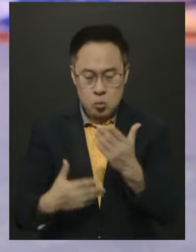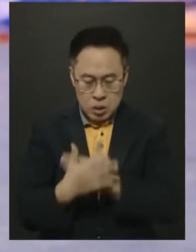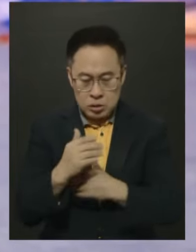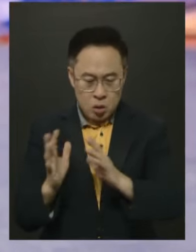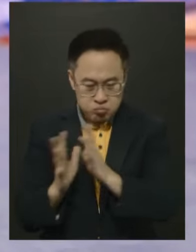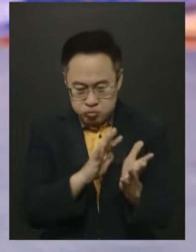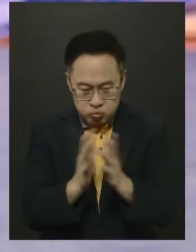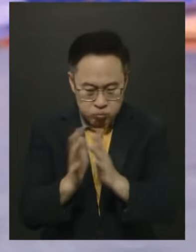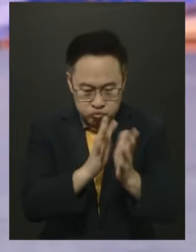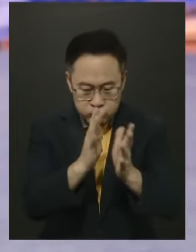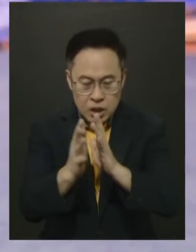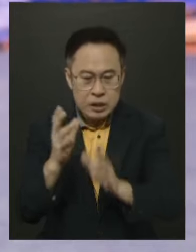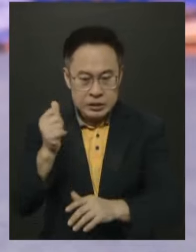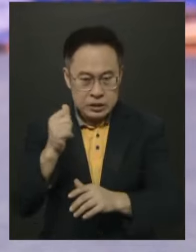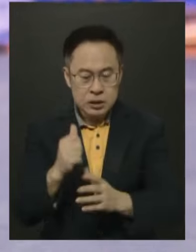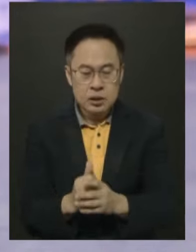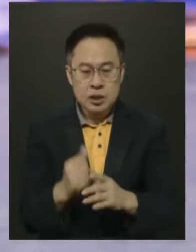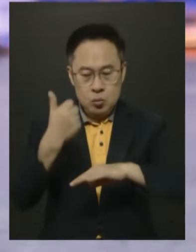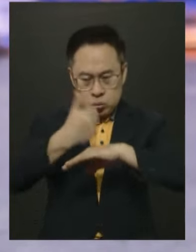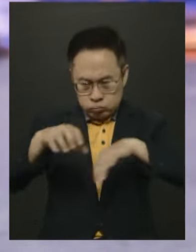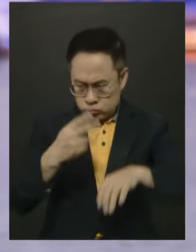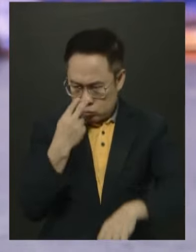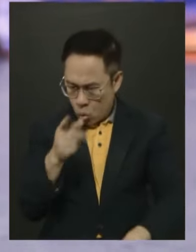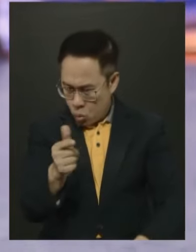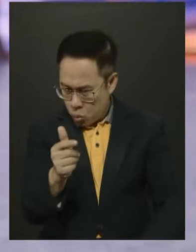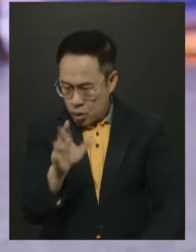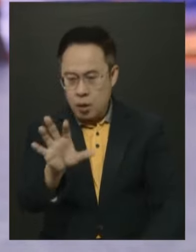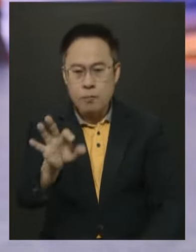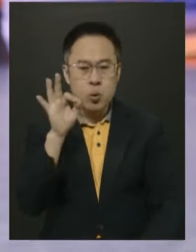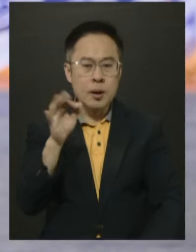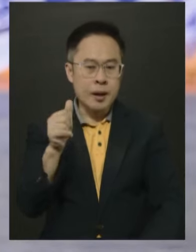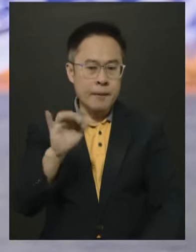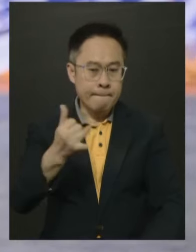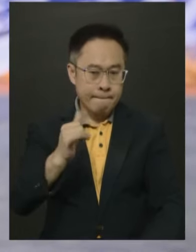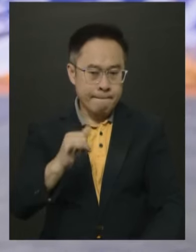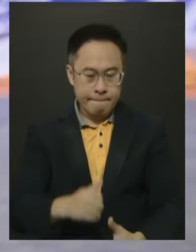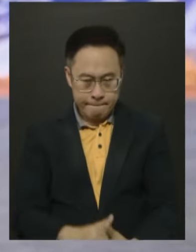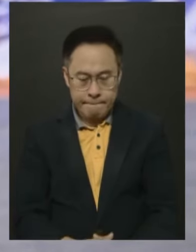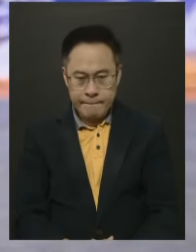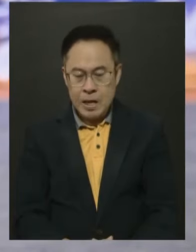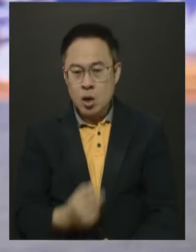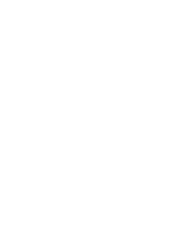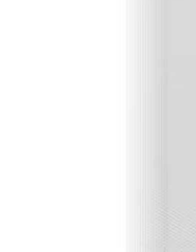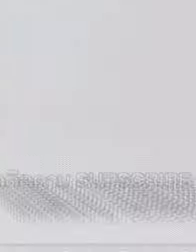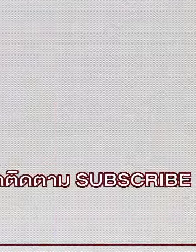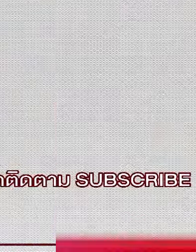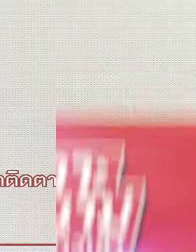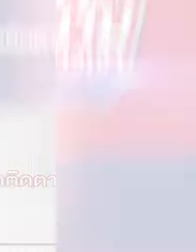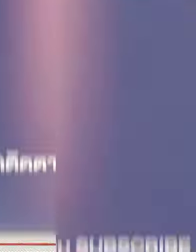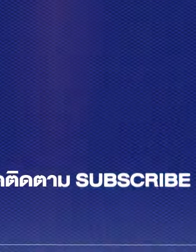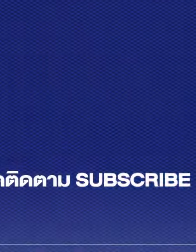ดูกาลทำผลงานได้ดีอาจจะไปเข้าตาโค้ชก็ได้ ใช่เพราะฉะนั้นเนี่ยก็ต้องรอจับตาดูครับการแข่งฟุตซอลไทยลีกนะครับ